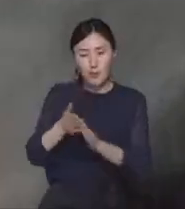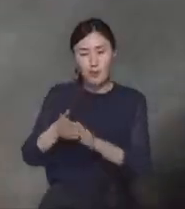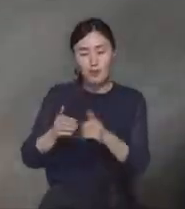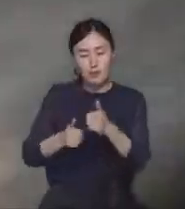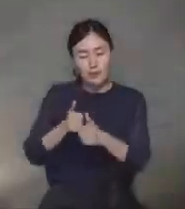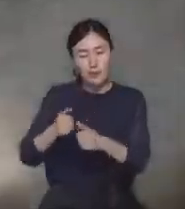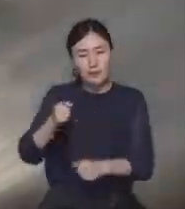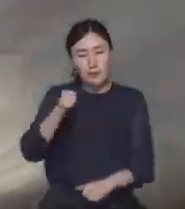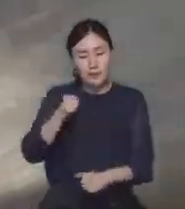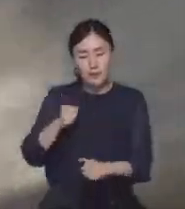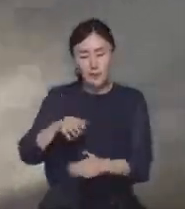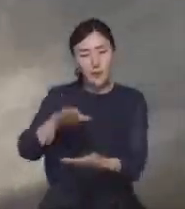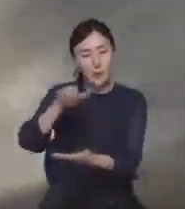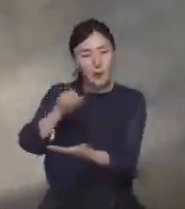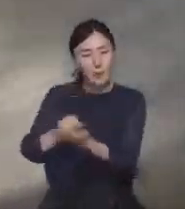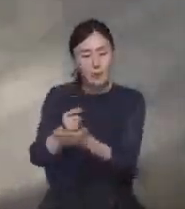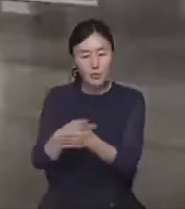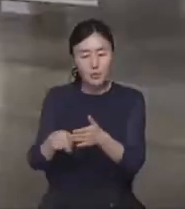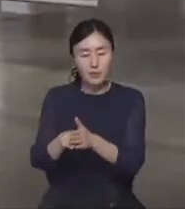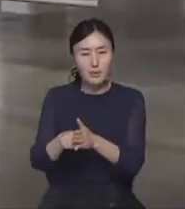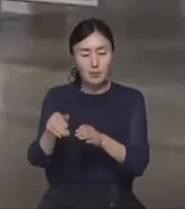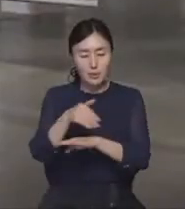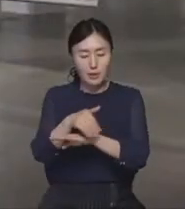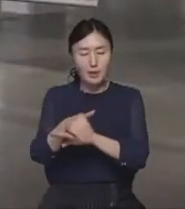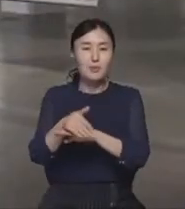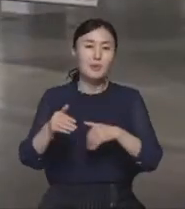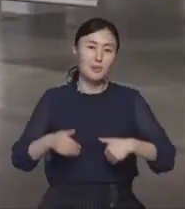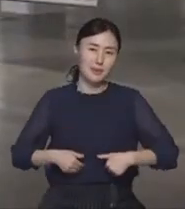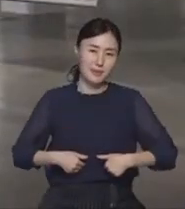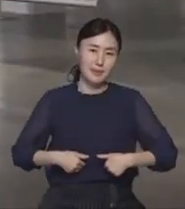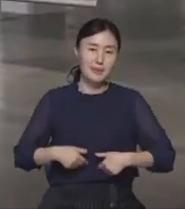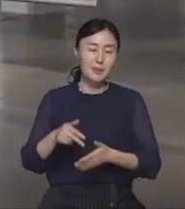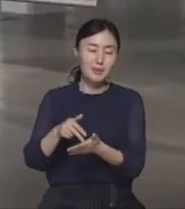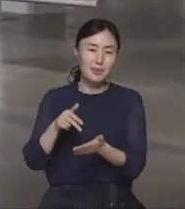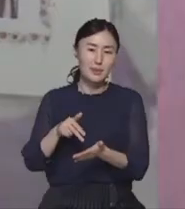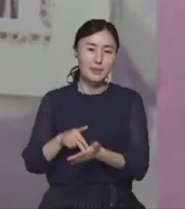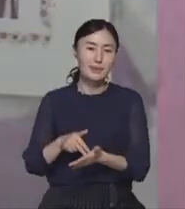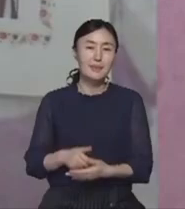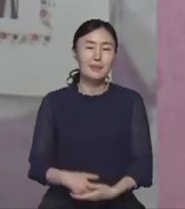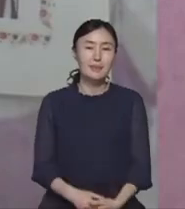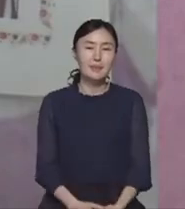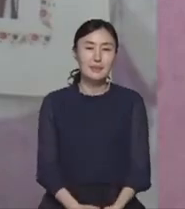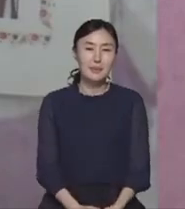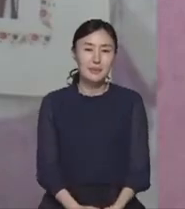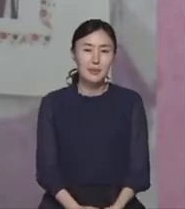확보 방안을 시급히 만들어야 한다는 목소리가 커지고 있습니다. KBC 이계혁입니다.